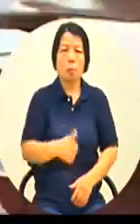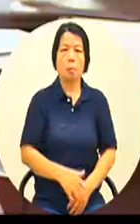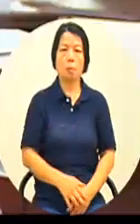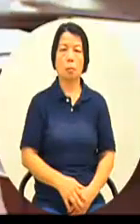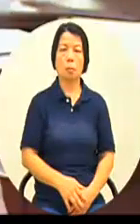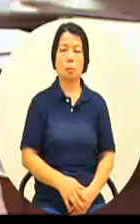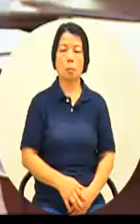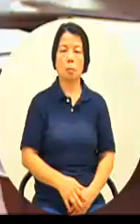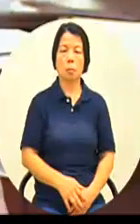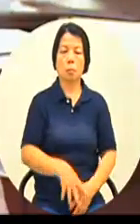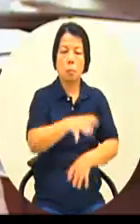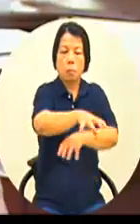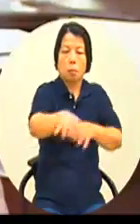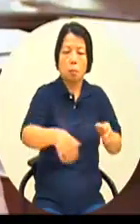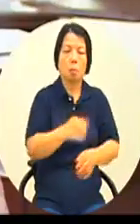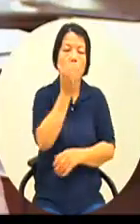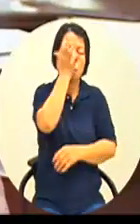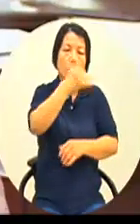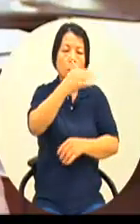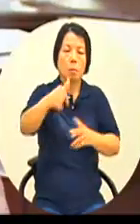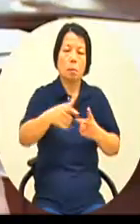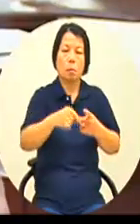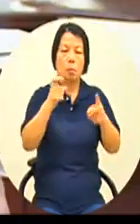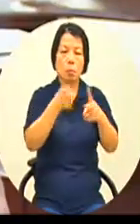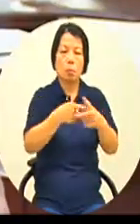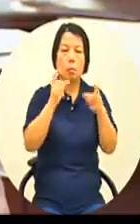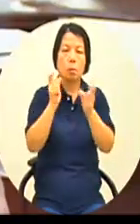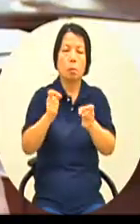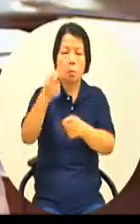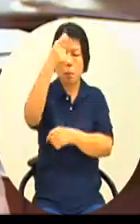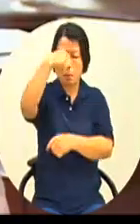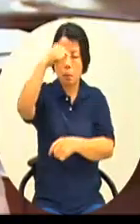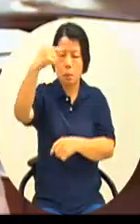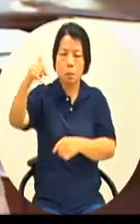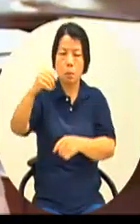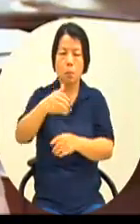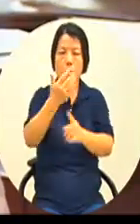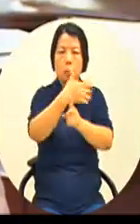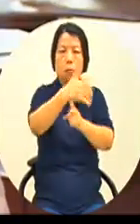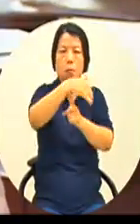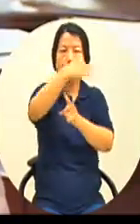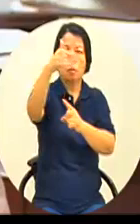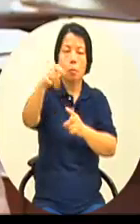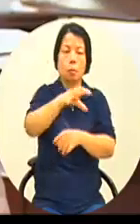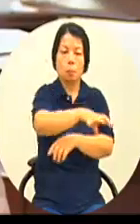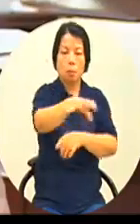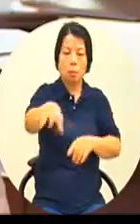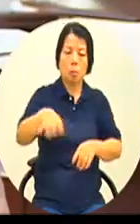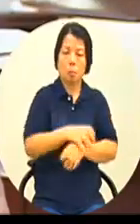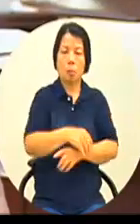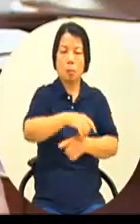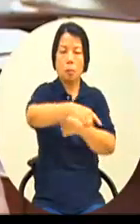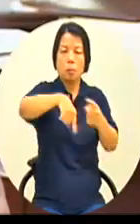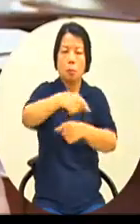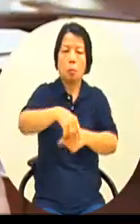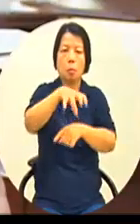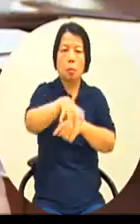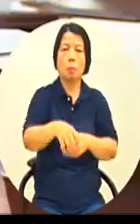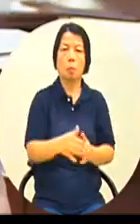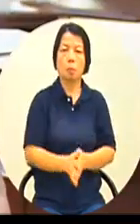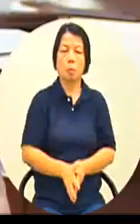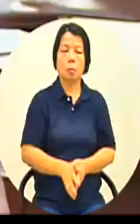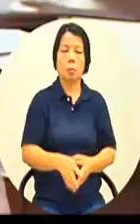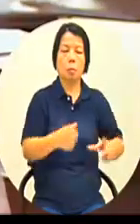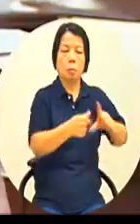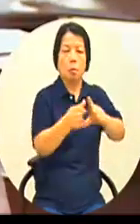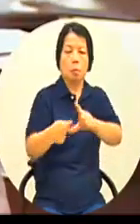个转运站嘛，工山嘛，小港嘛，吼，红山嘛，基山嘛，迄个大众运输转运站嘛，你到遐38区，你要到就是